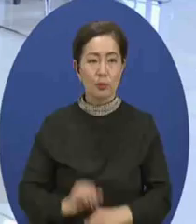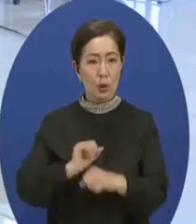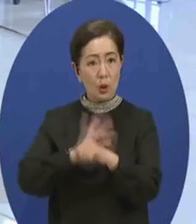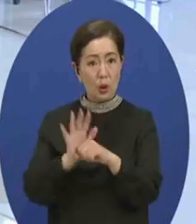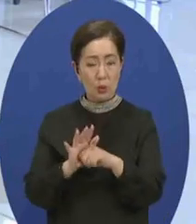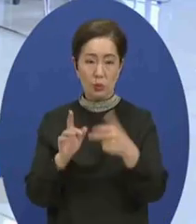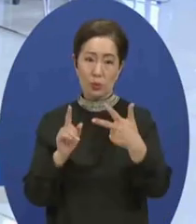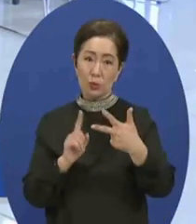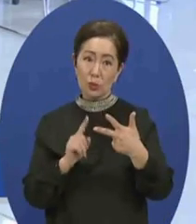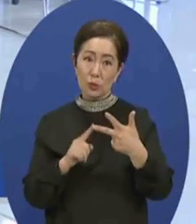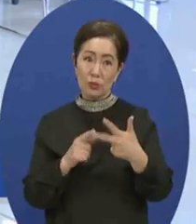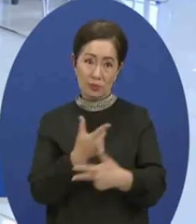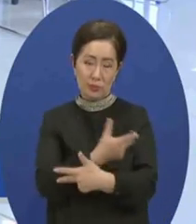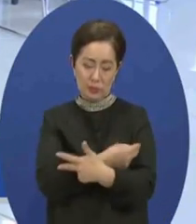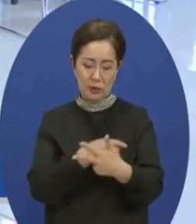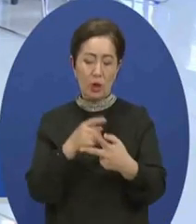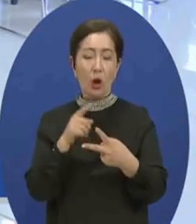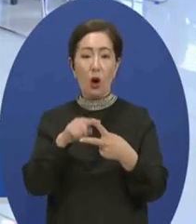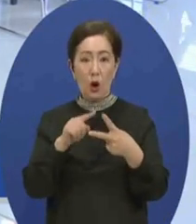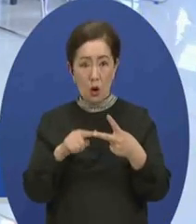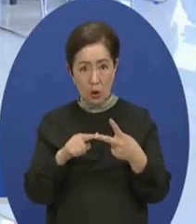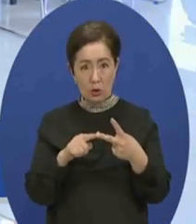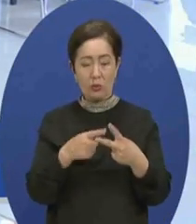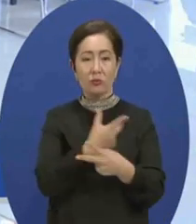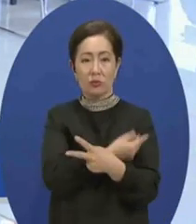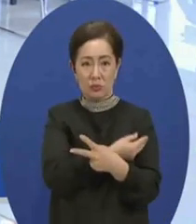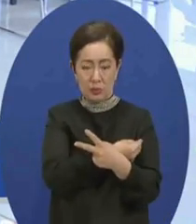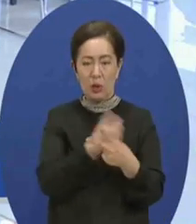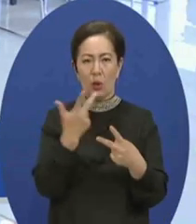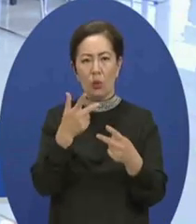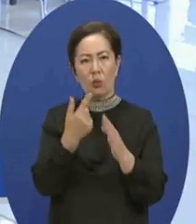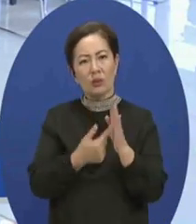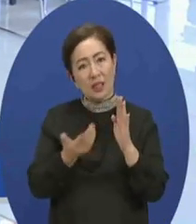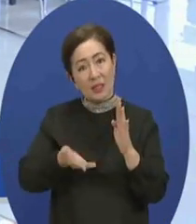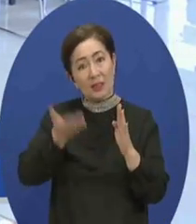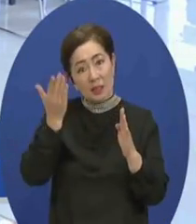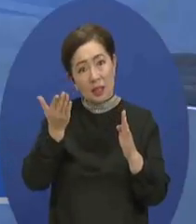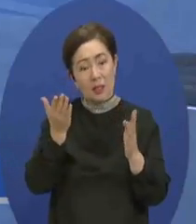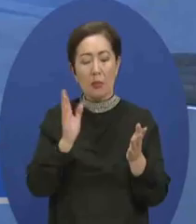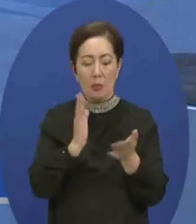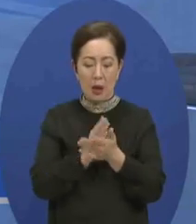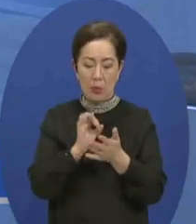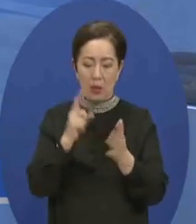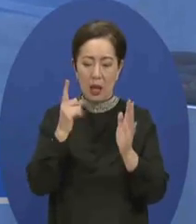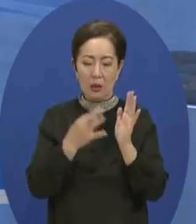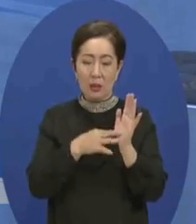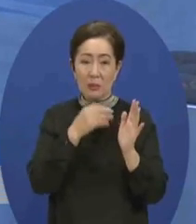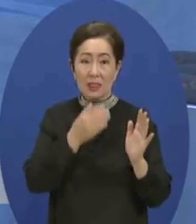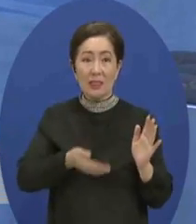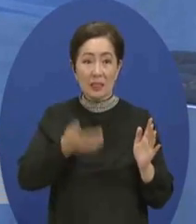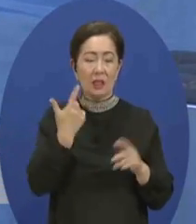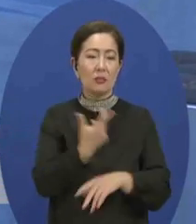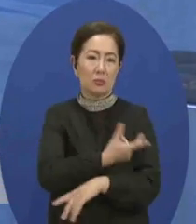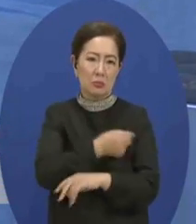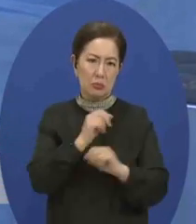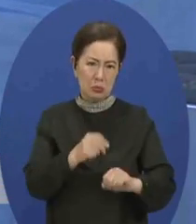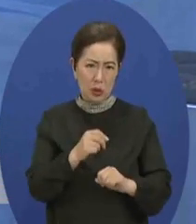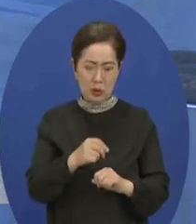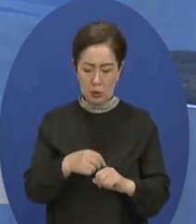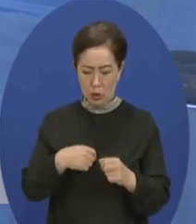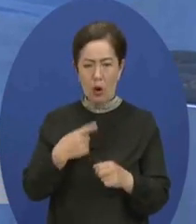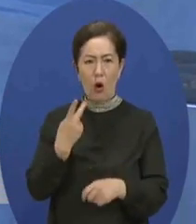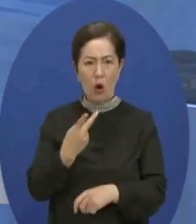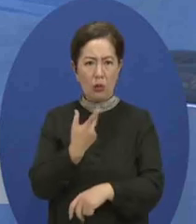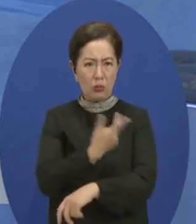Ковидын 3 дугаар тун 2 тунтаа 3-аас дээш сар болсон 18-аас дээш насны бүх иргэд хийлгэж болно. Гэхдээ 2 тунтаа